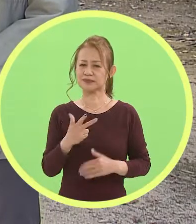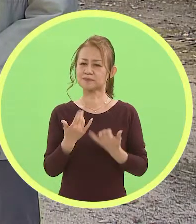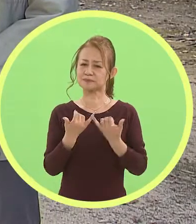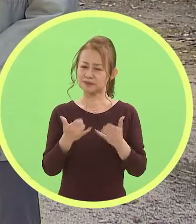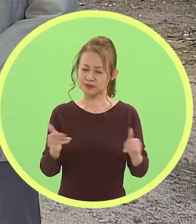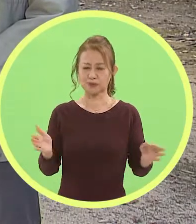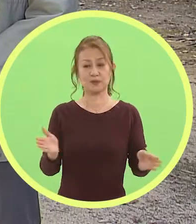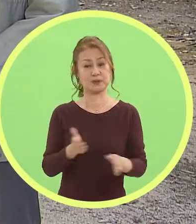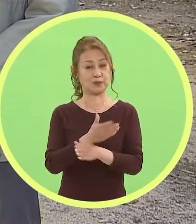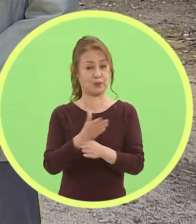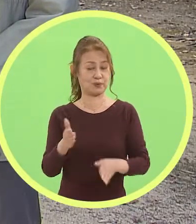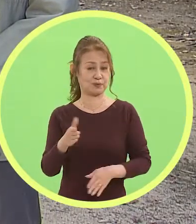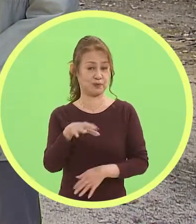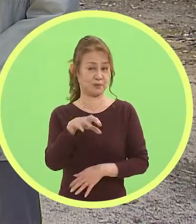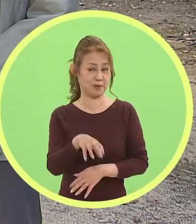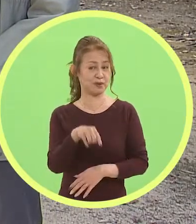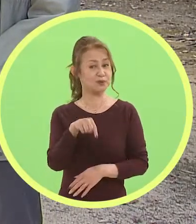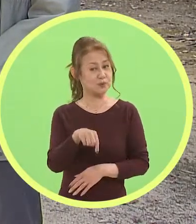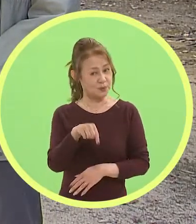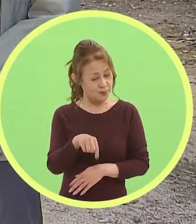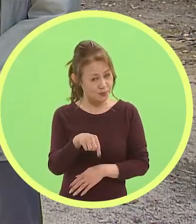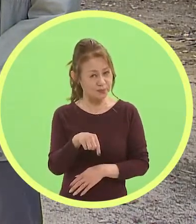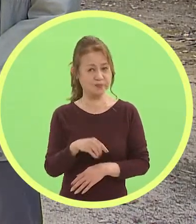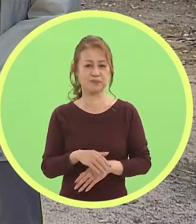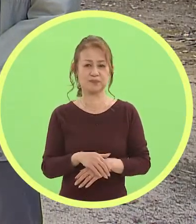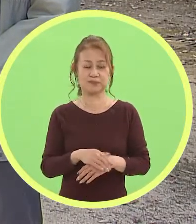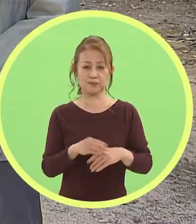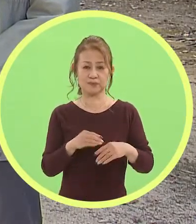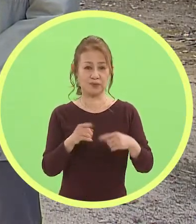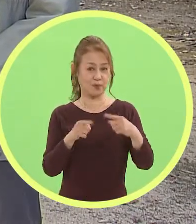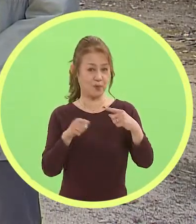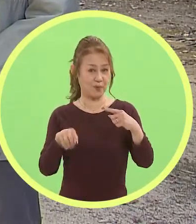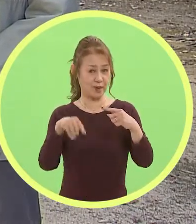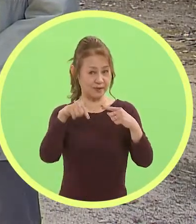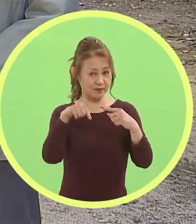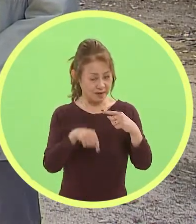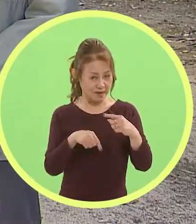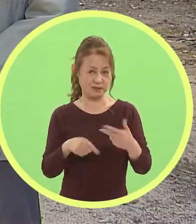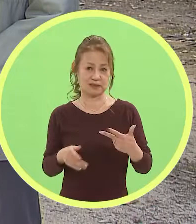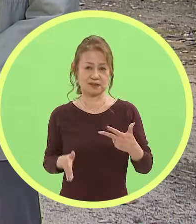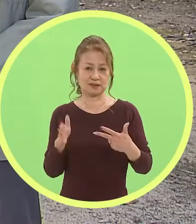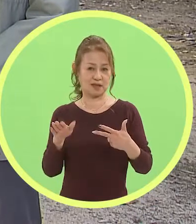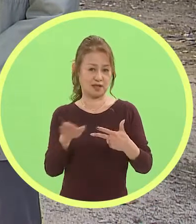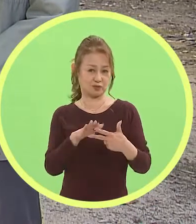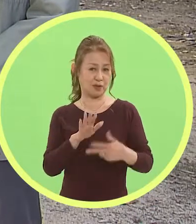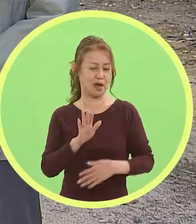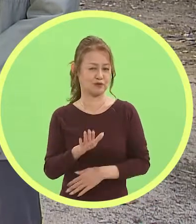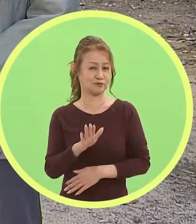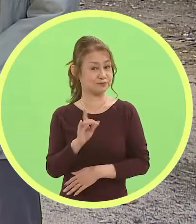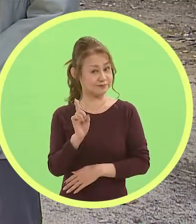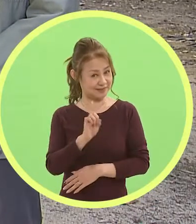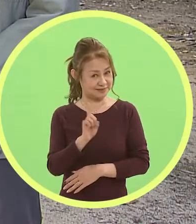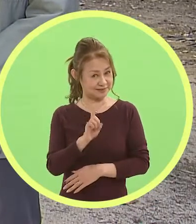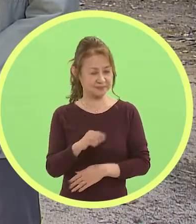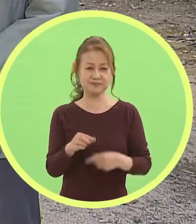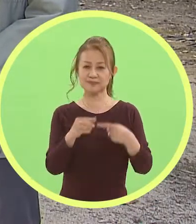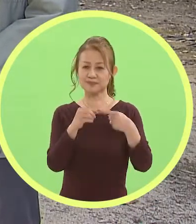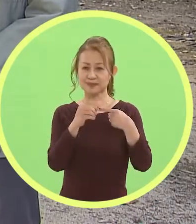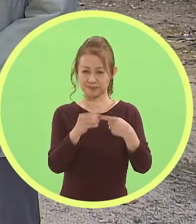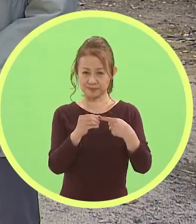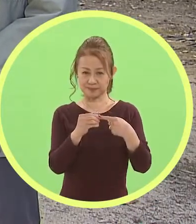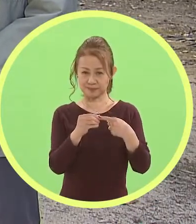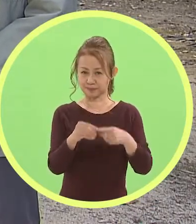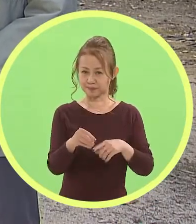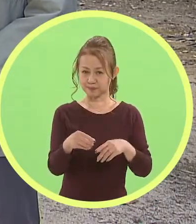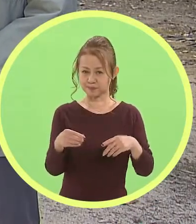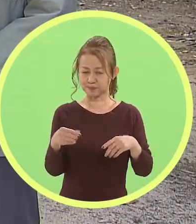の憩いの場所、肘山公園。では、公園内にある施設は次のうちどれでしょう。